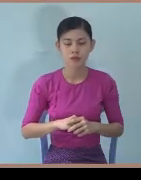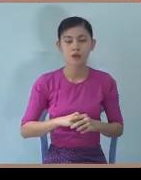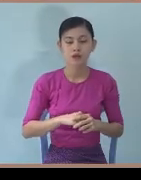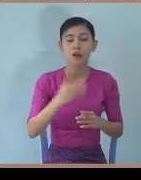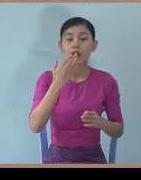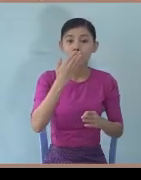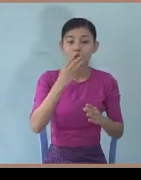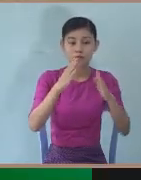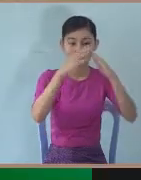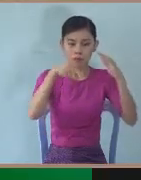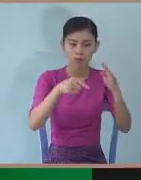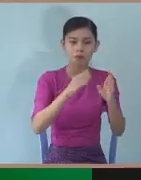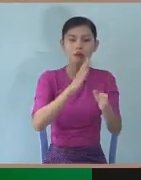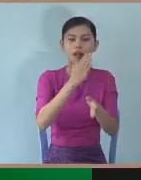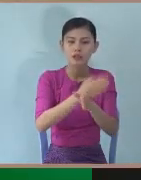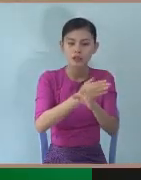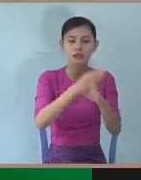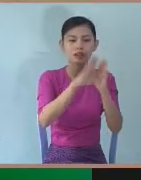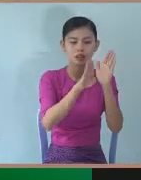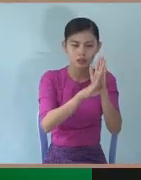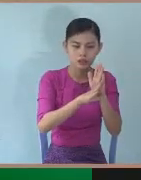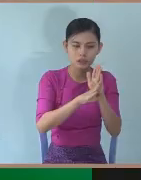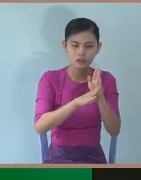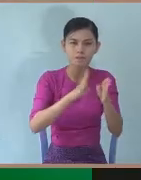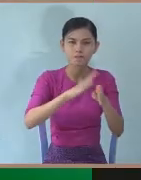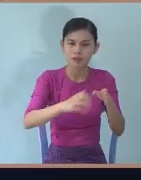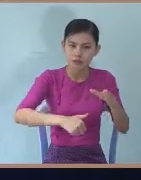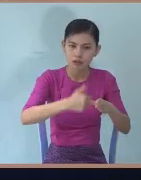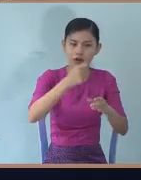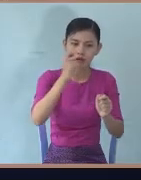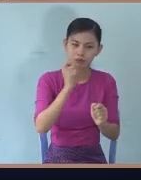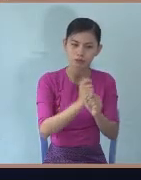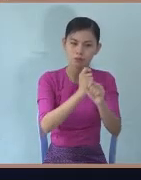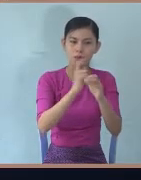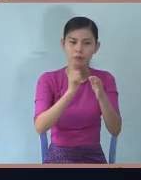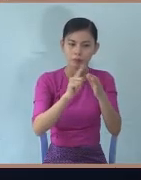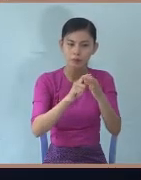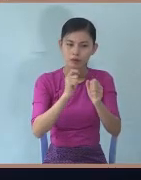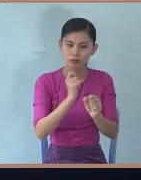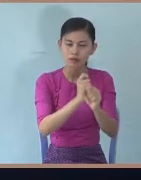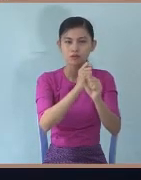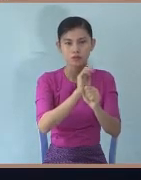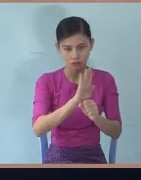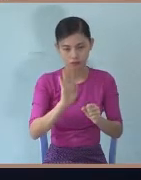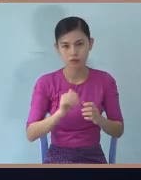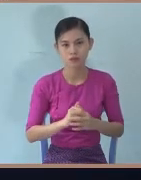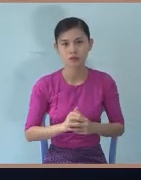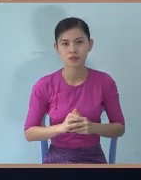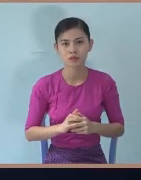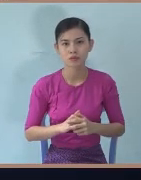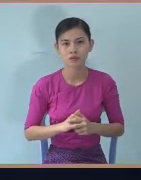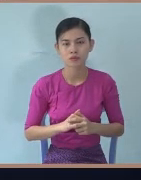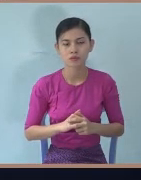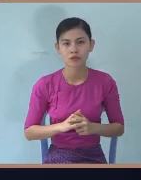ဒီမှာကျင့်သုံးနေတဲ့စာရင်းပွဲဖြေတဲ့စနစ်တွေကိုကျွန်တော်တို့ကြားရတယ်။ပြည်ပြောင်းနေဖို့အများကြီးလိုအပ်ပါလိမ့်မယ်။ဆိုတော့ပညာ